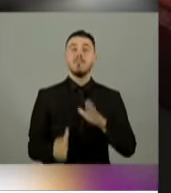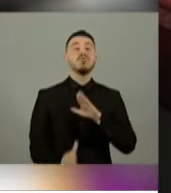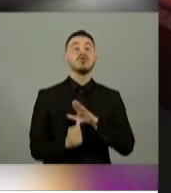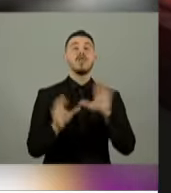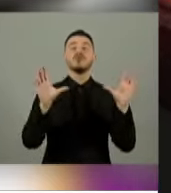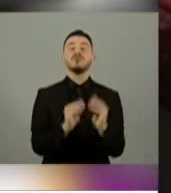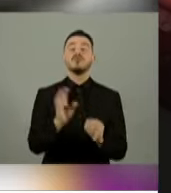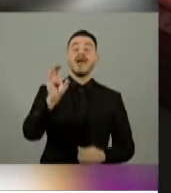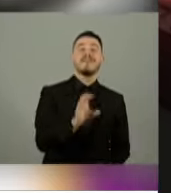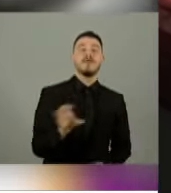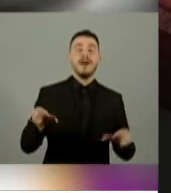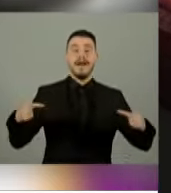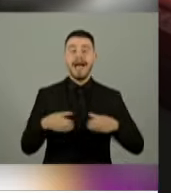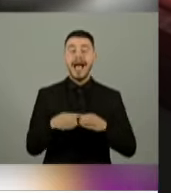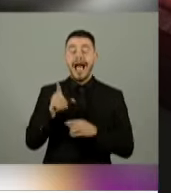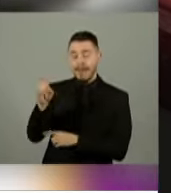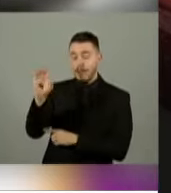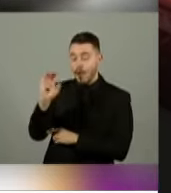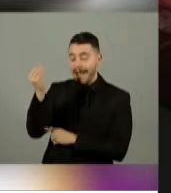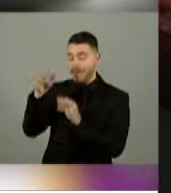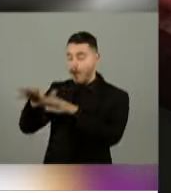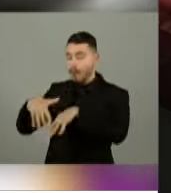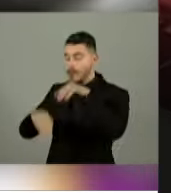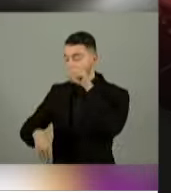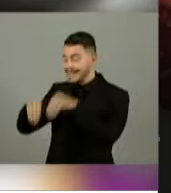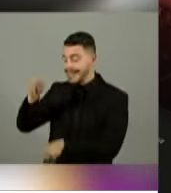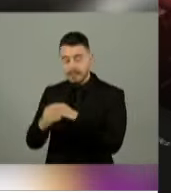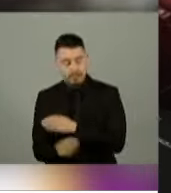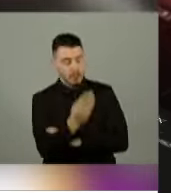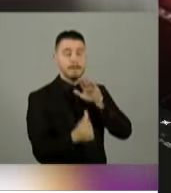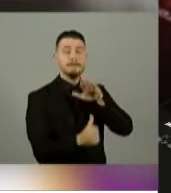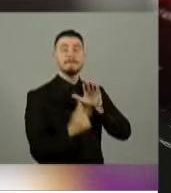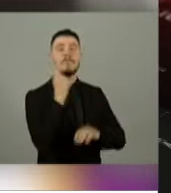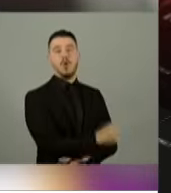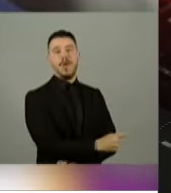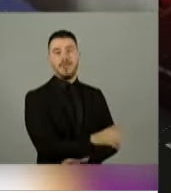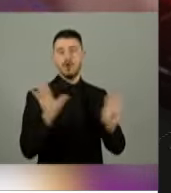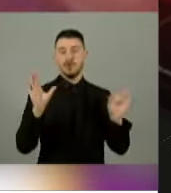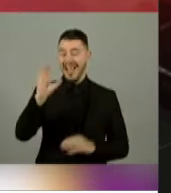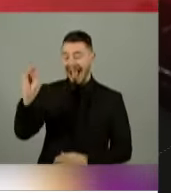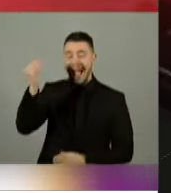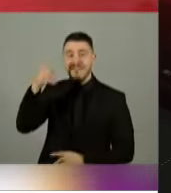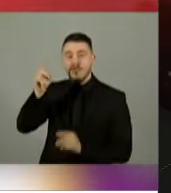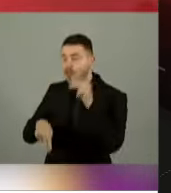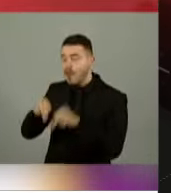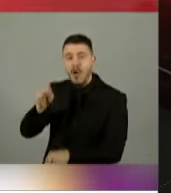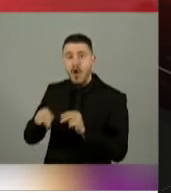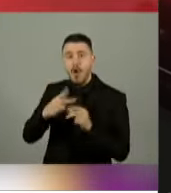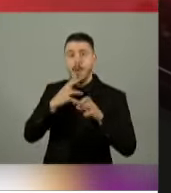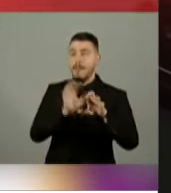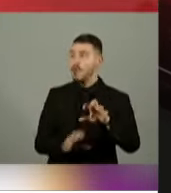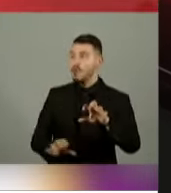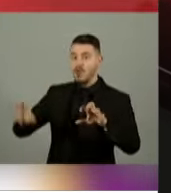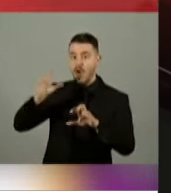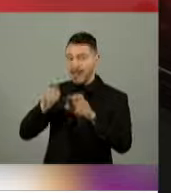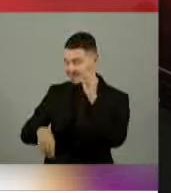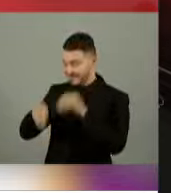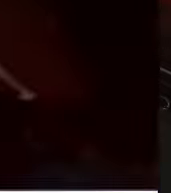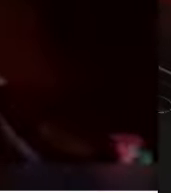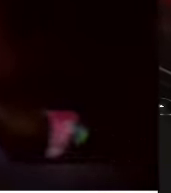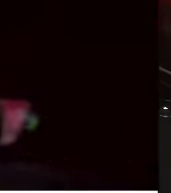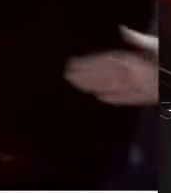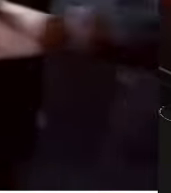αυτό δεν πάει και στο συνέδριο του ΣΥΡΙΖΑ. Έχει όμως ήδη μια τραυματισμένη εικόνα. Δεν ξέρουμε κάτω από ποιες